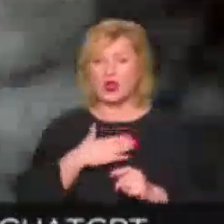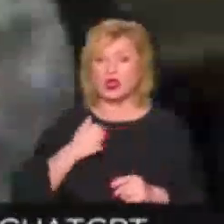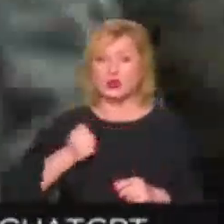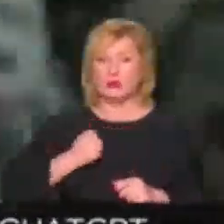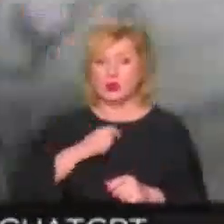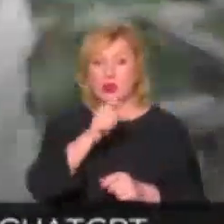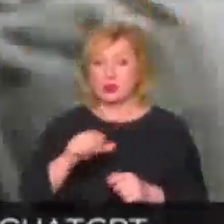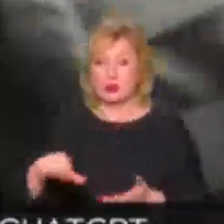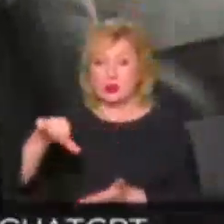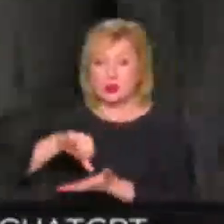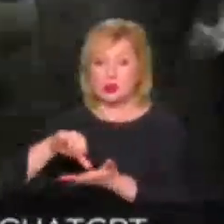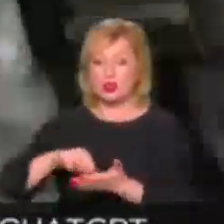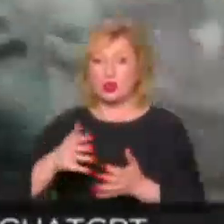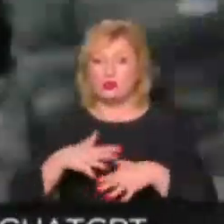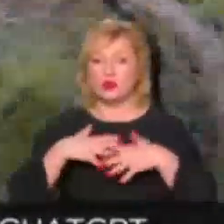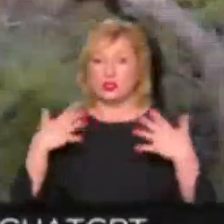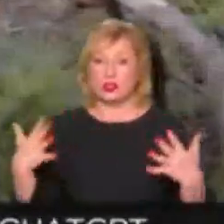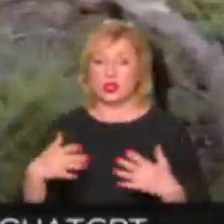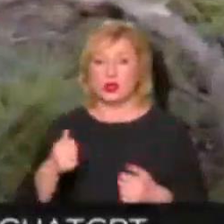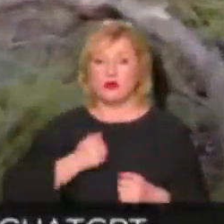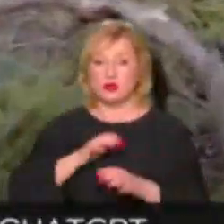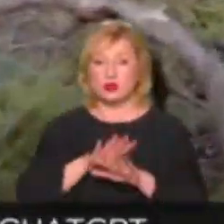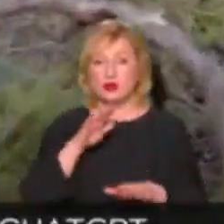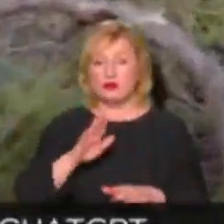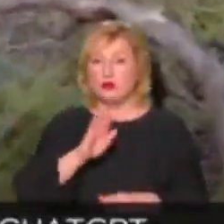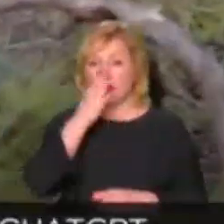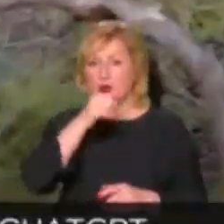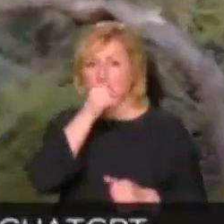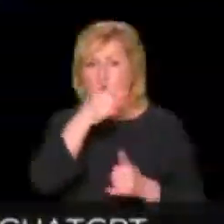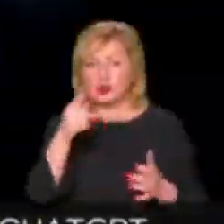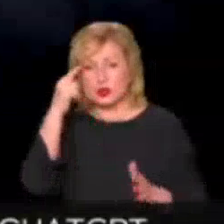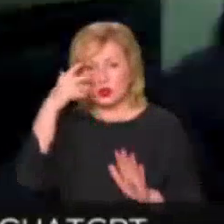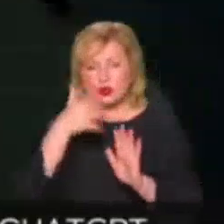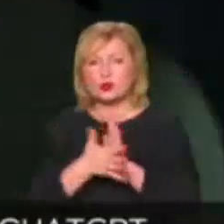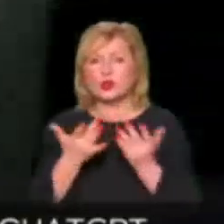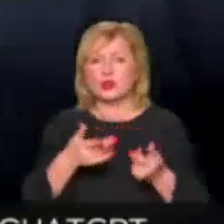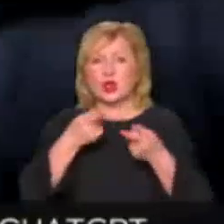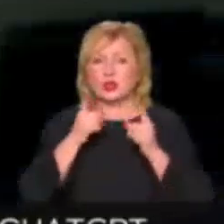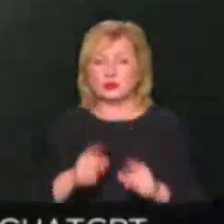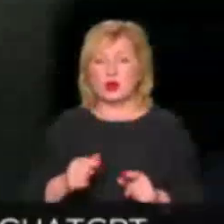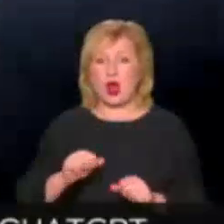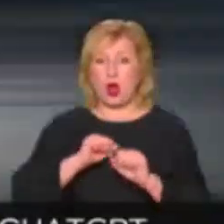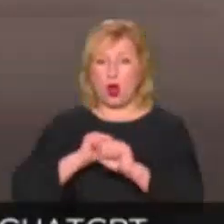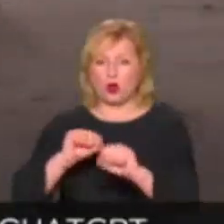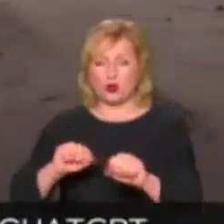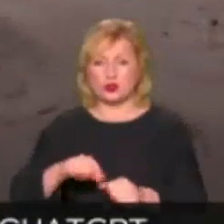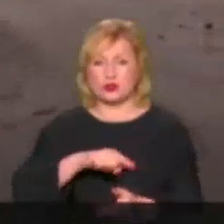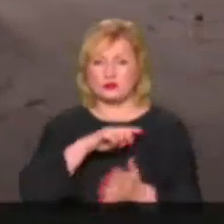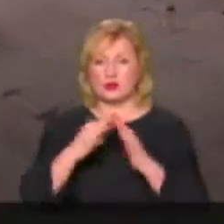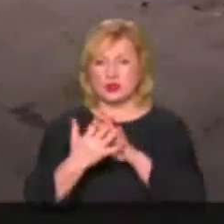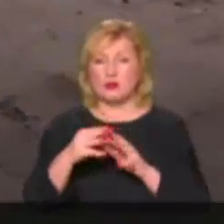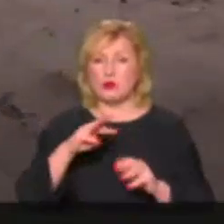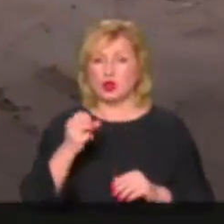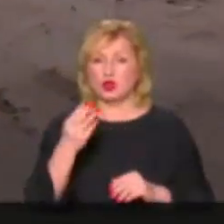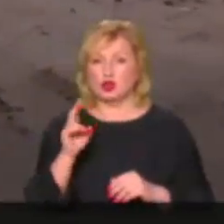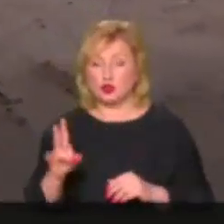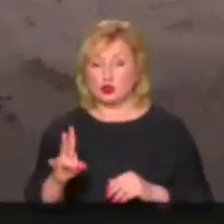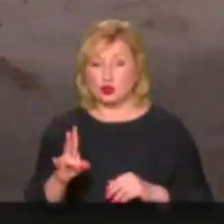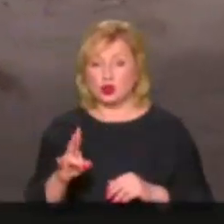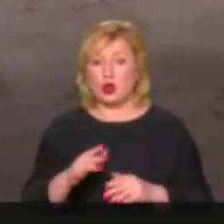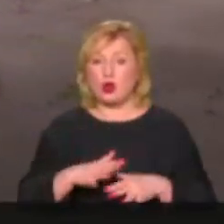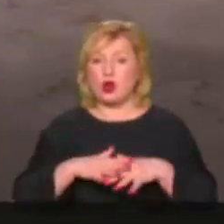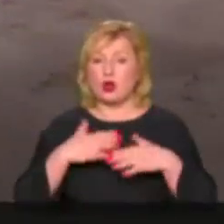у росіян не було такого провідника. Тут поле, все рукавами, при совдепі меліорація була. І щоб не так